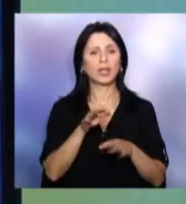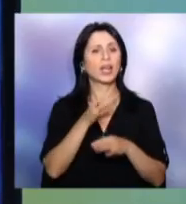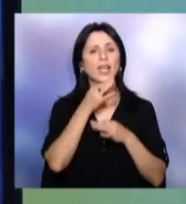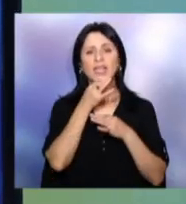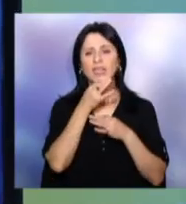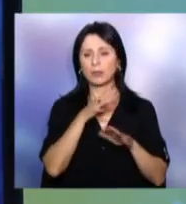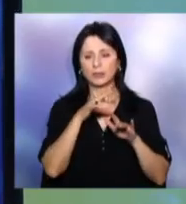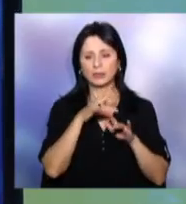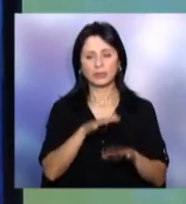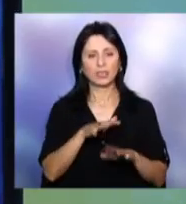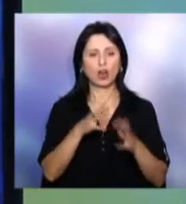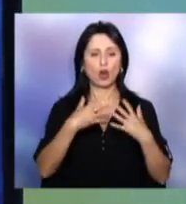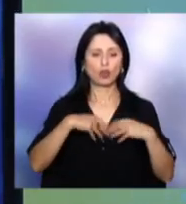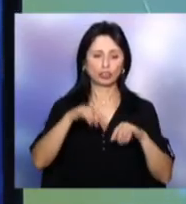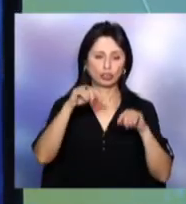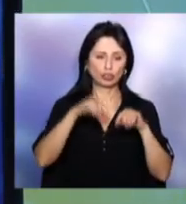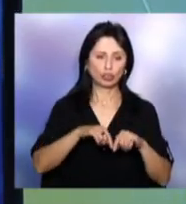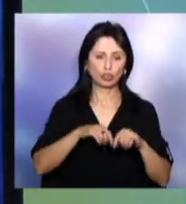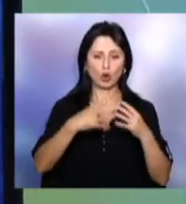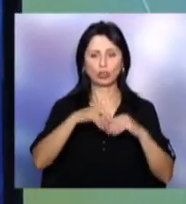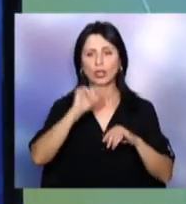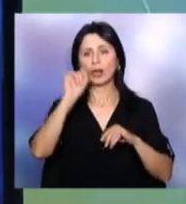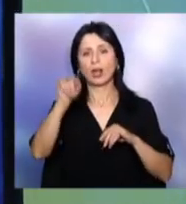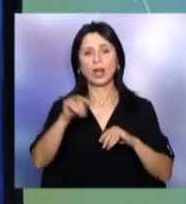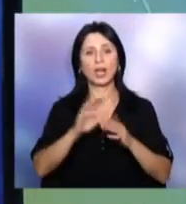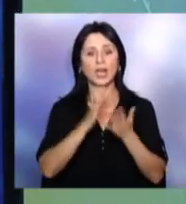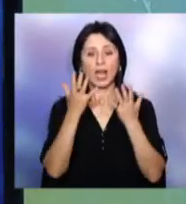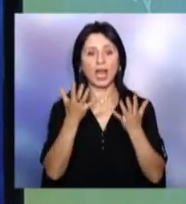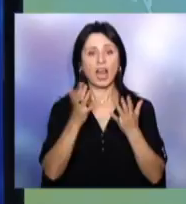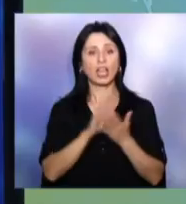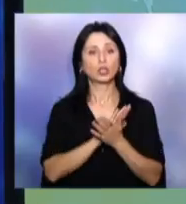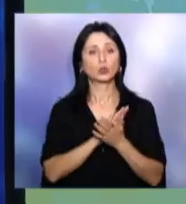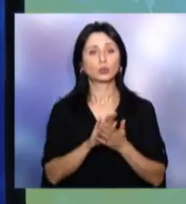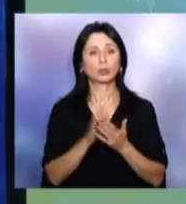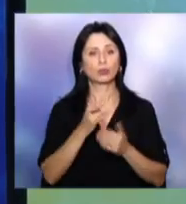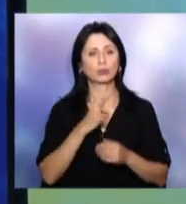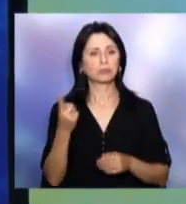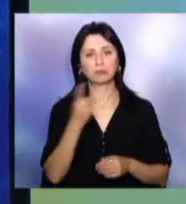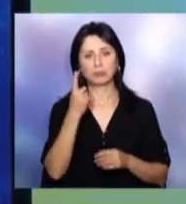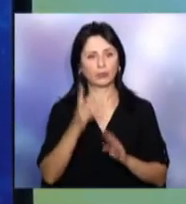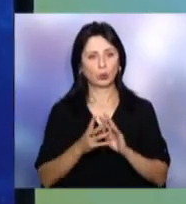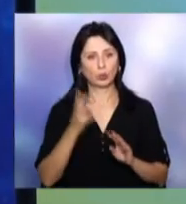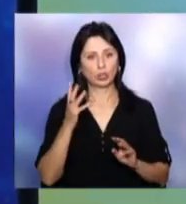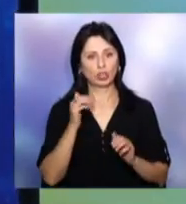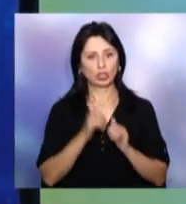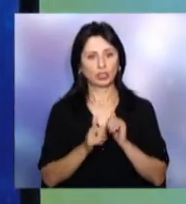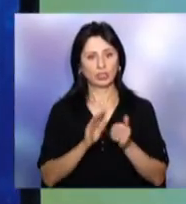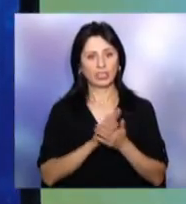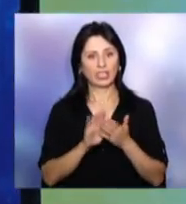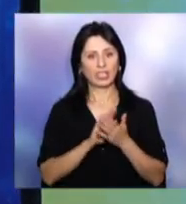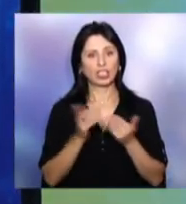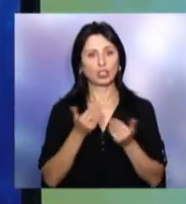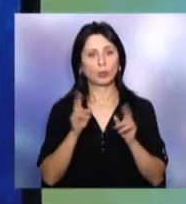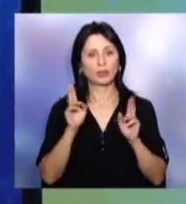ნებისმიერ საქმიანობას ოჯახის შიგნით თუ ოჯახის გარეთ სუფთა ხელებით, ამის შესახებ ჩვენ ხშირად საუბრობთ ხოლმე და ჰიგიენა